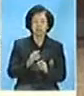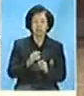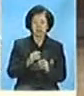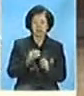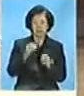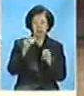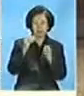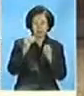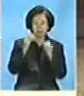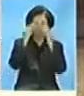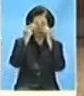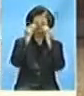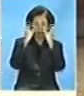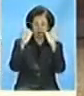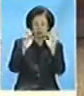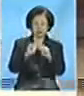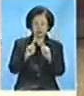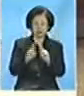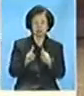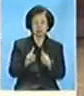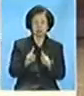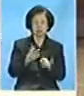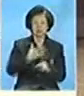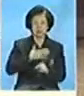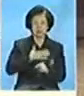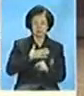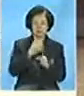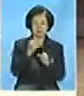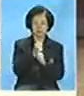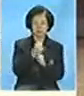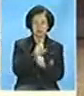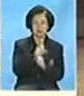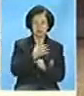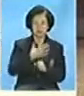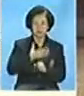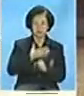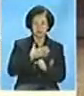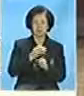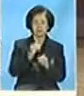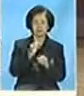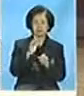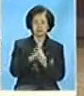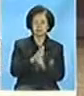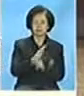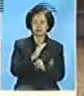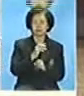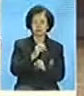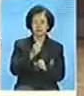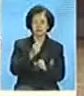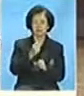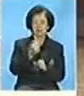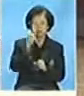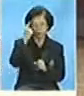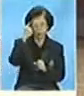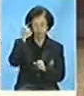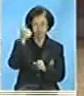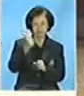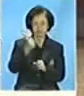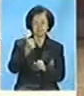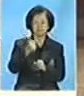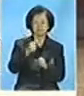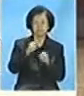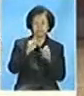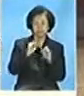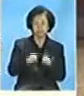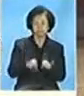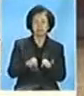ากประสบการณ์ดังกล่าวผมมั่นใจว่าผมมีคุณสมบัติครบถ้วนมีความรู้ความส